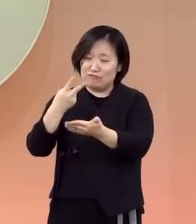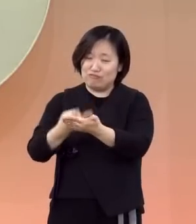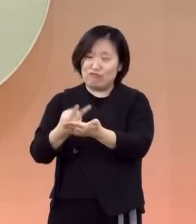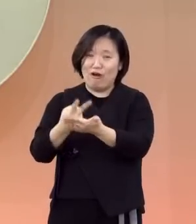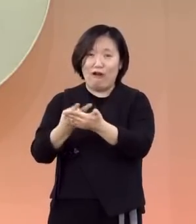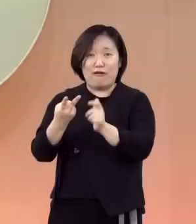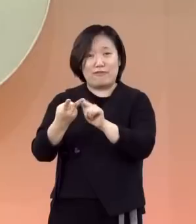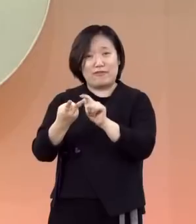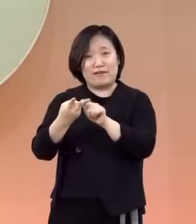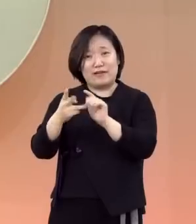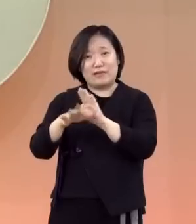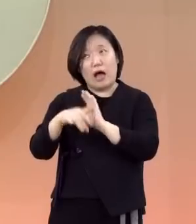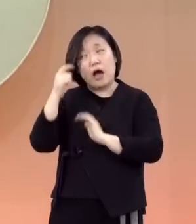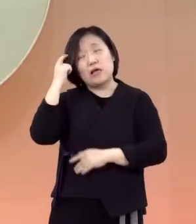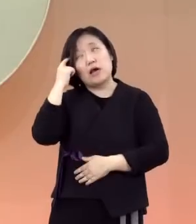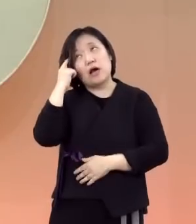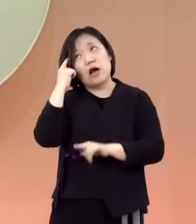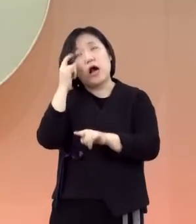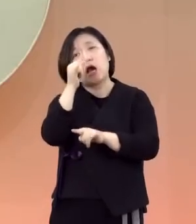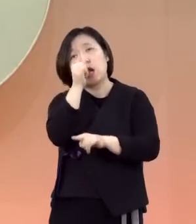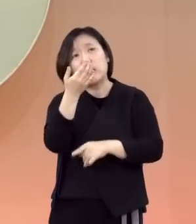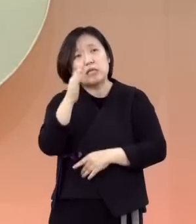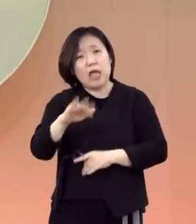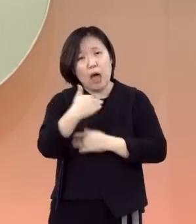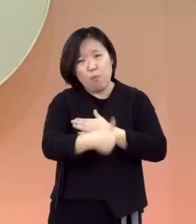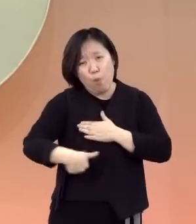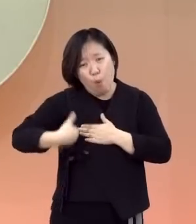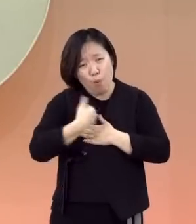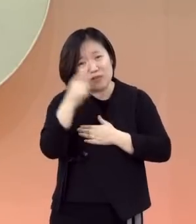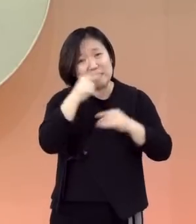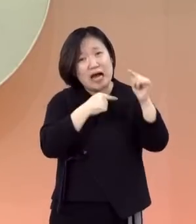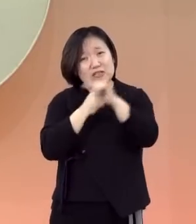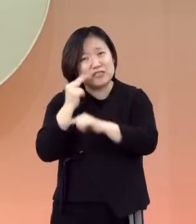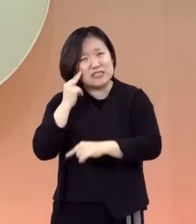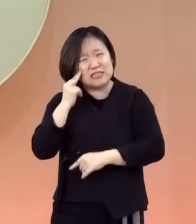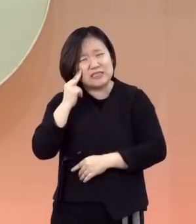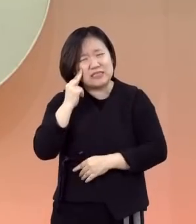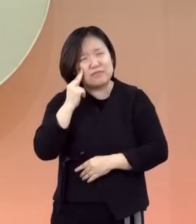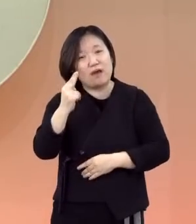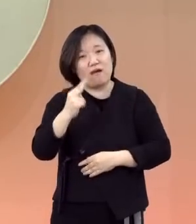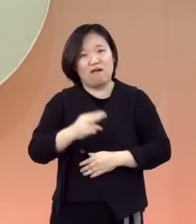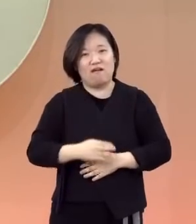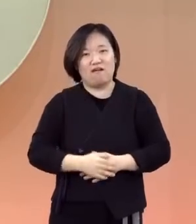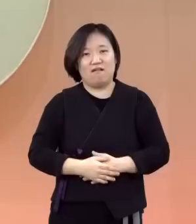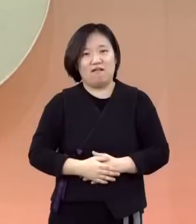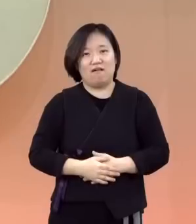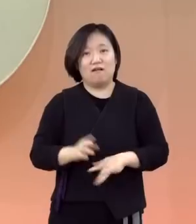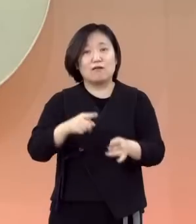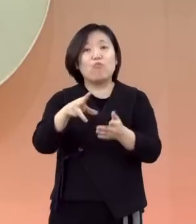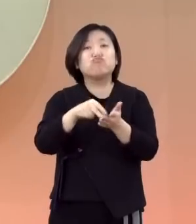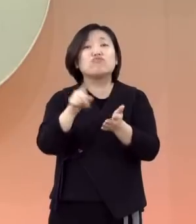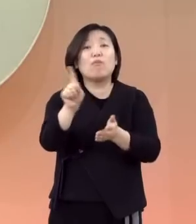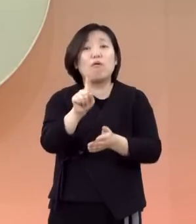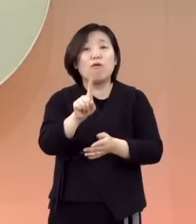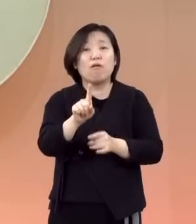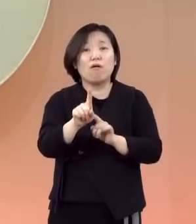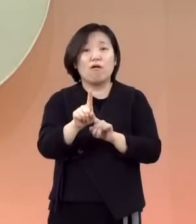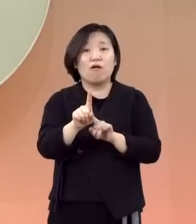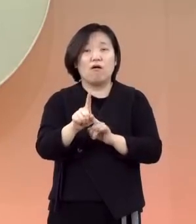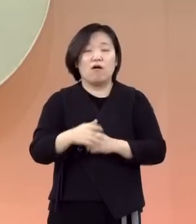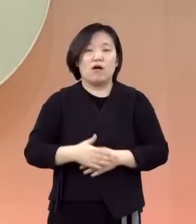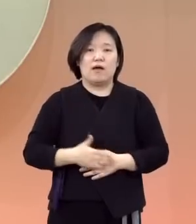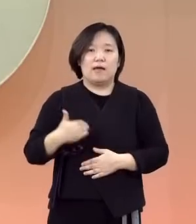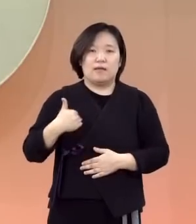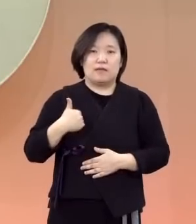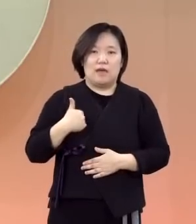의식은있었지만온몸이 심하게구타당한상태였다고한다.하지만가장큰 문제는그의